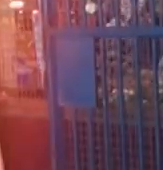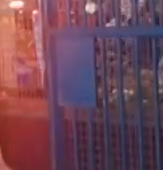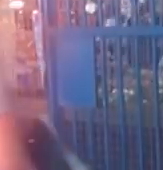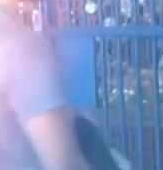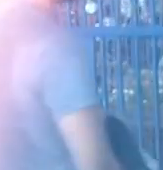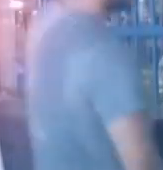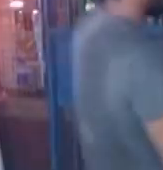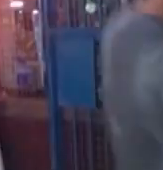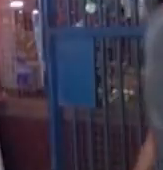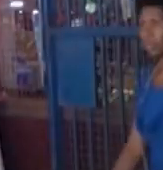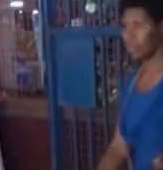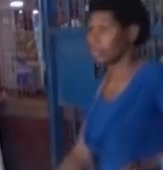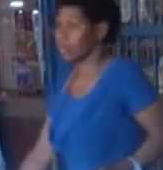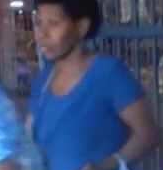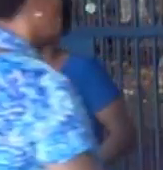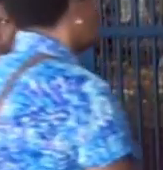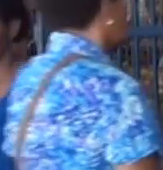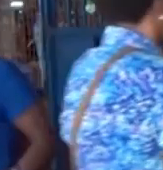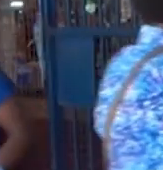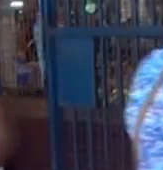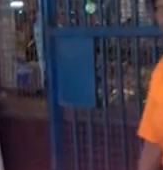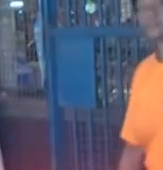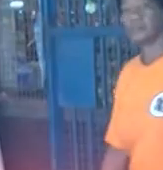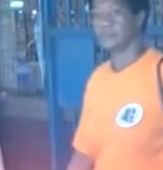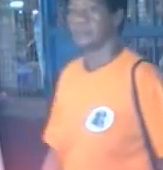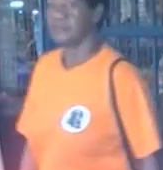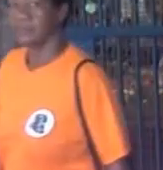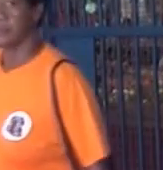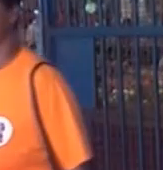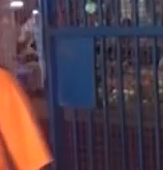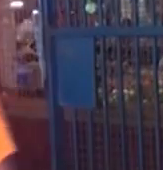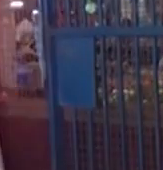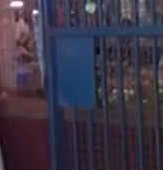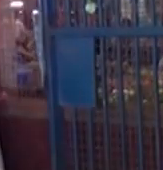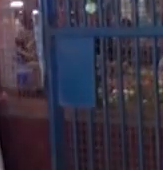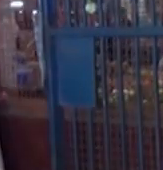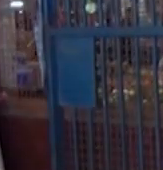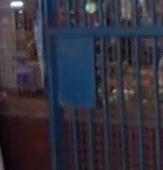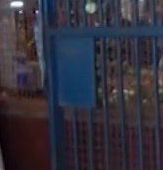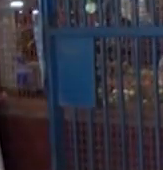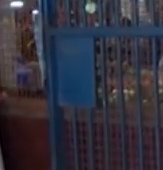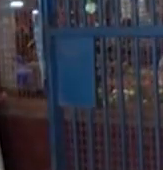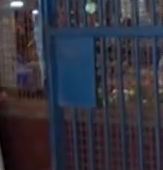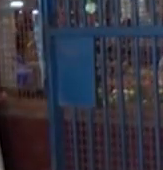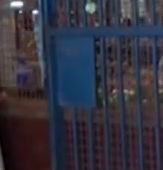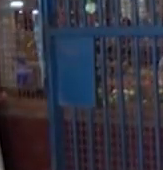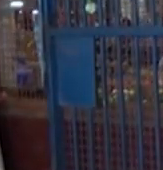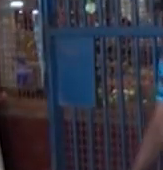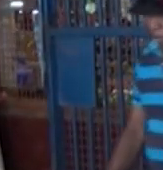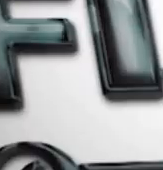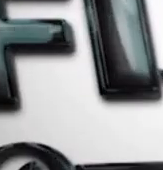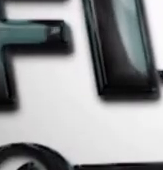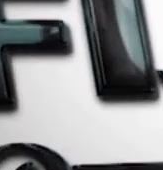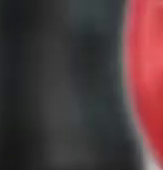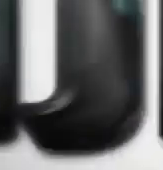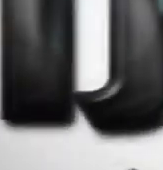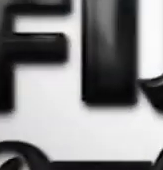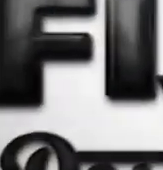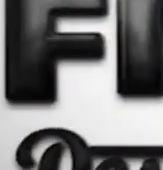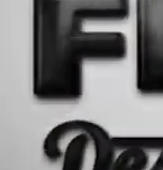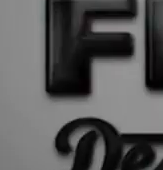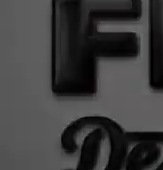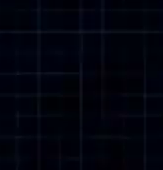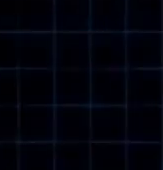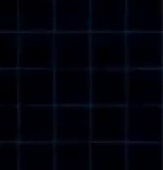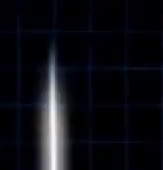कुमार सर नायक है गोमवा लुगु लटोका रेडियो फीजी 2 में पुराना गाना लगे हमें बहुत अच्छा लगे रेडियो फीजी